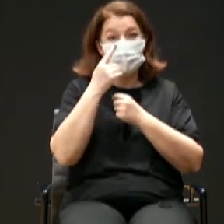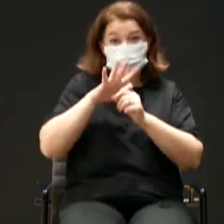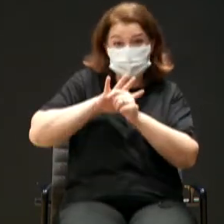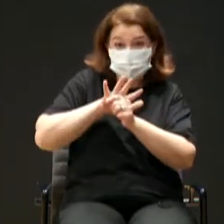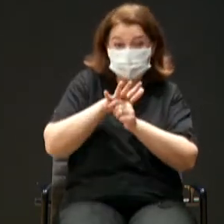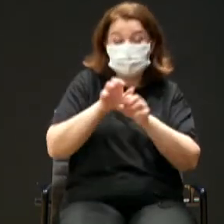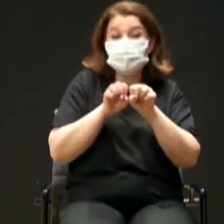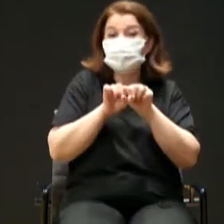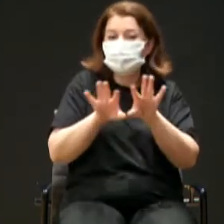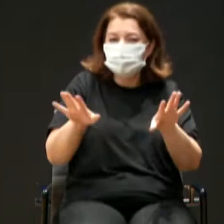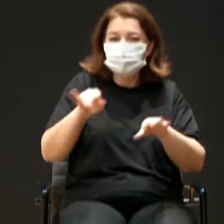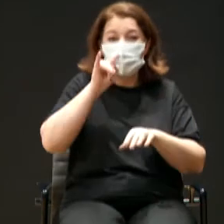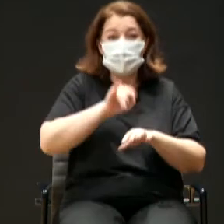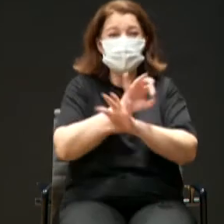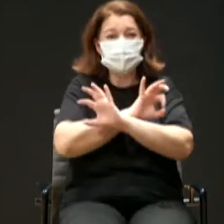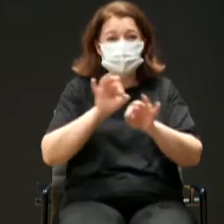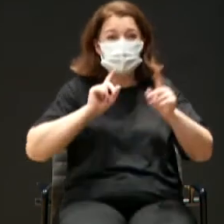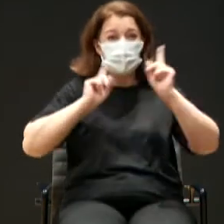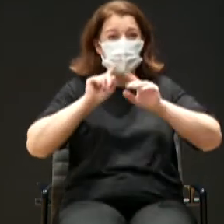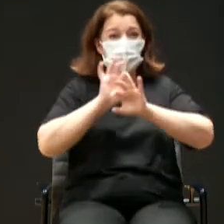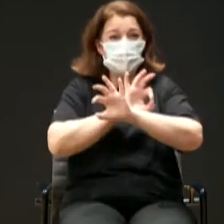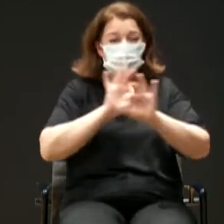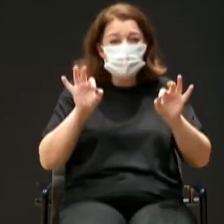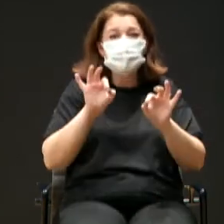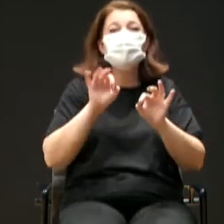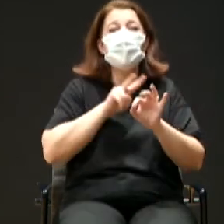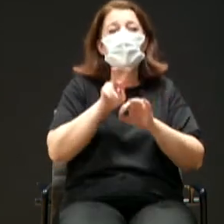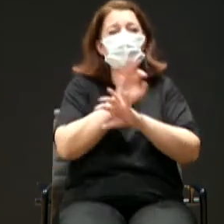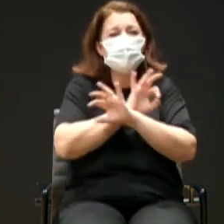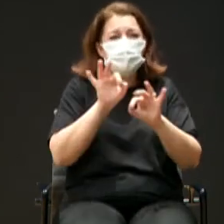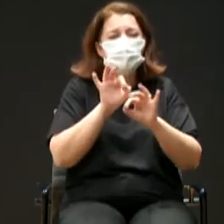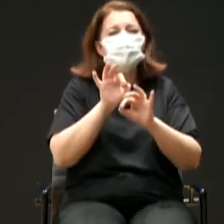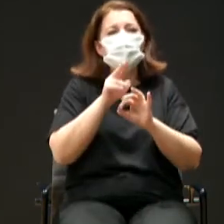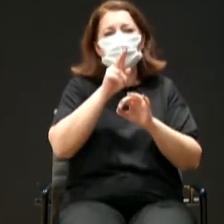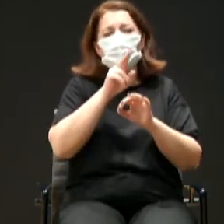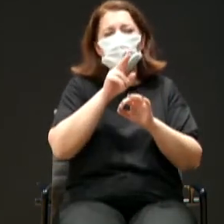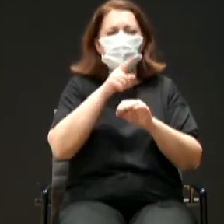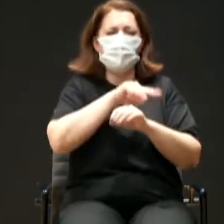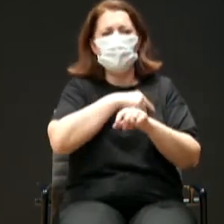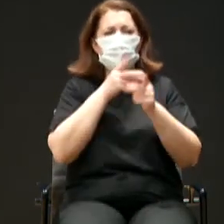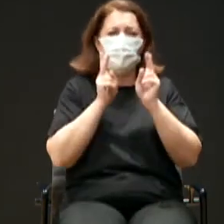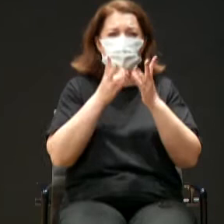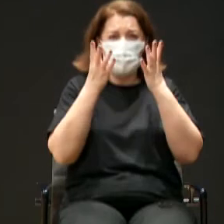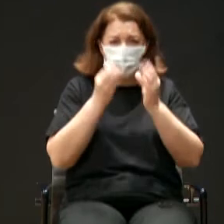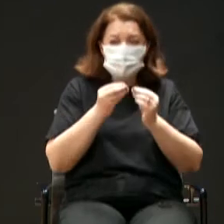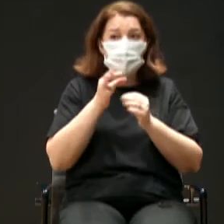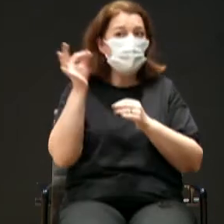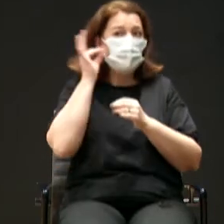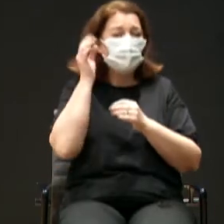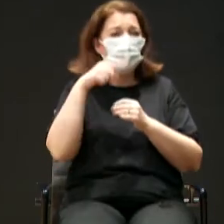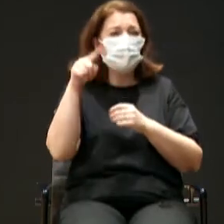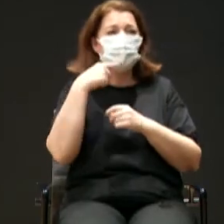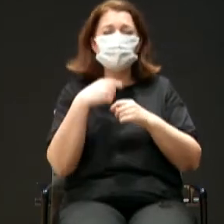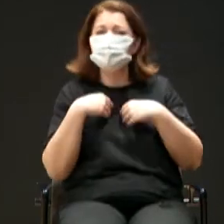yayılırsa, haksızlık, hukuksuzluk ve yolsuzluk sıradan bir hale gelirse, işitenler de neme lazım